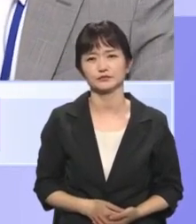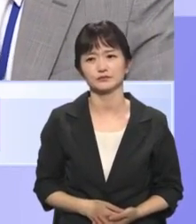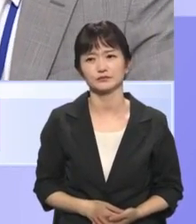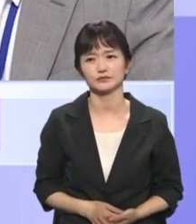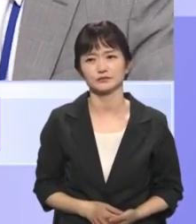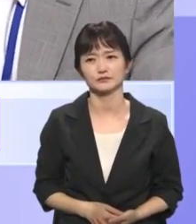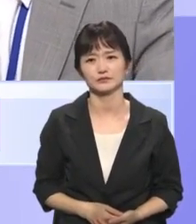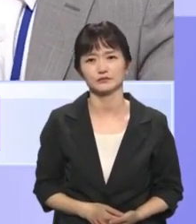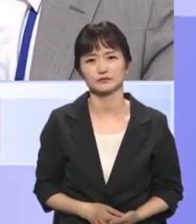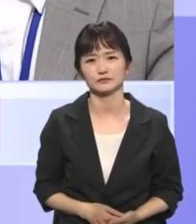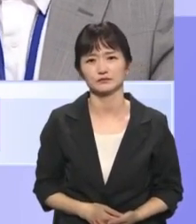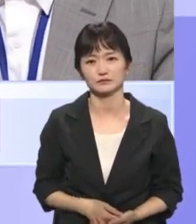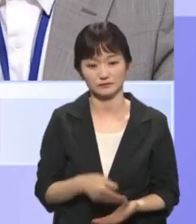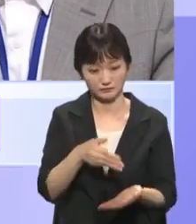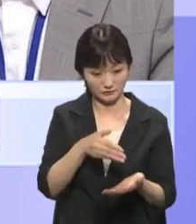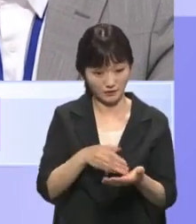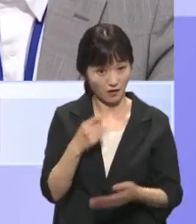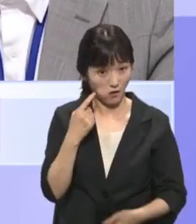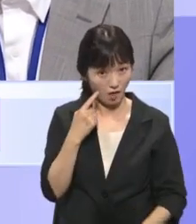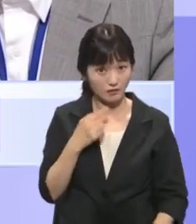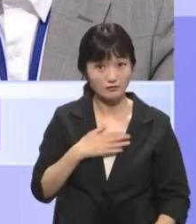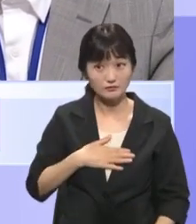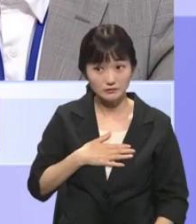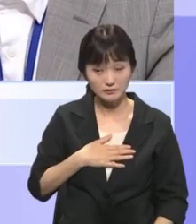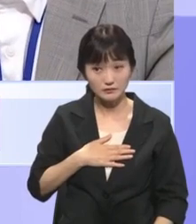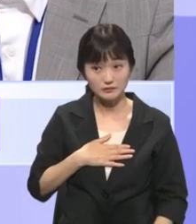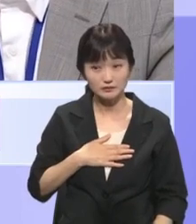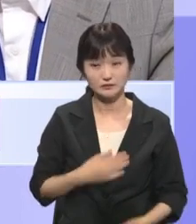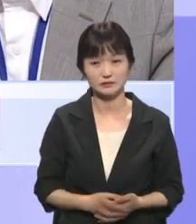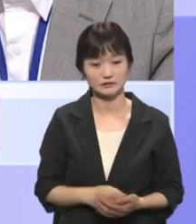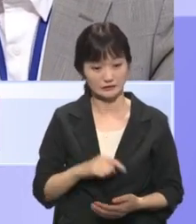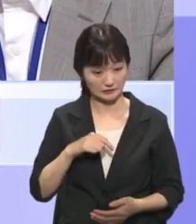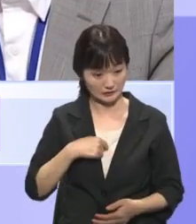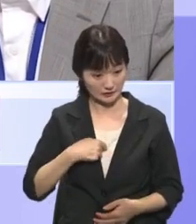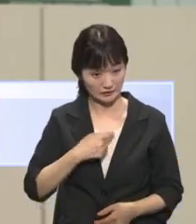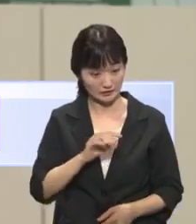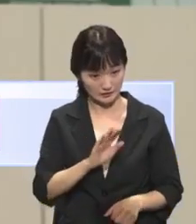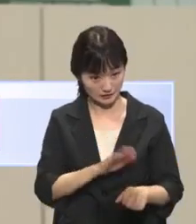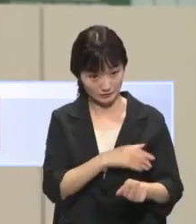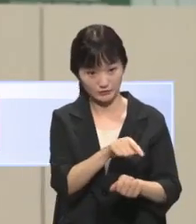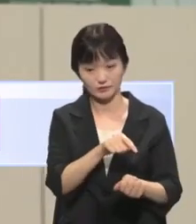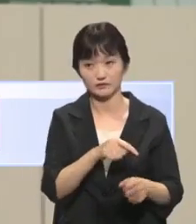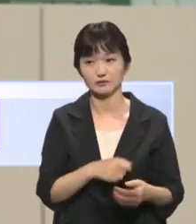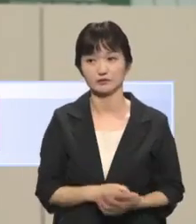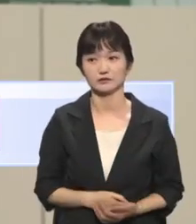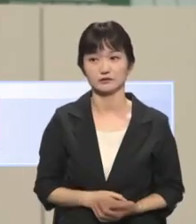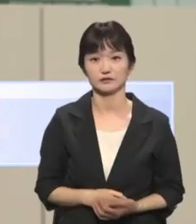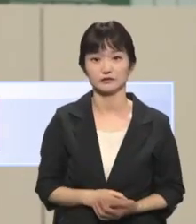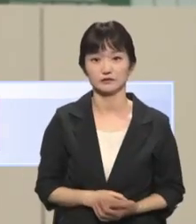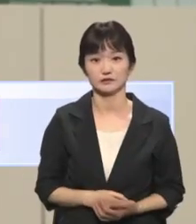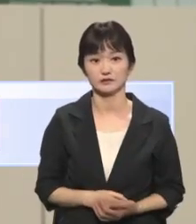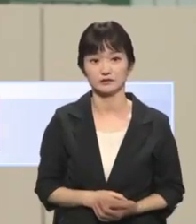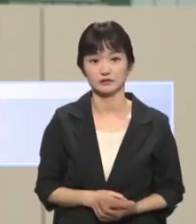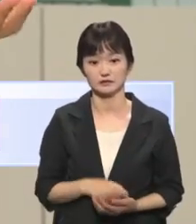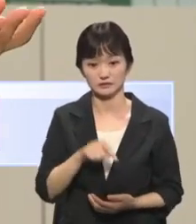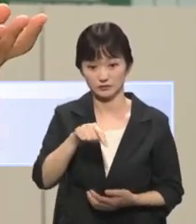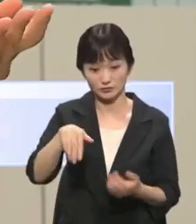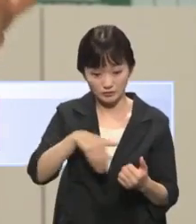알고 봐서 어떻게 보면 자기 잘못이다, 자초위난이다 이렇게 강하게 말을 했는데 예. 이런 상황을 본인이 찍게